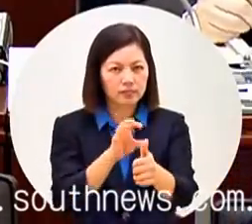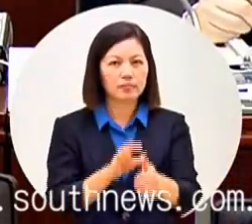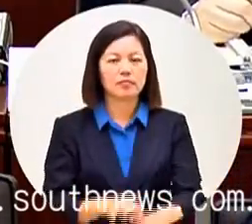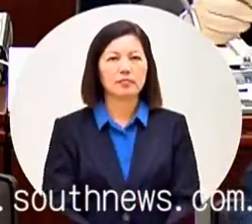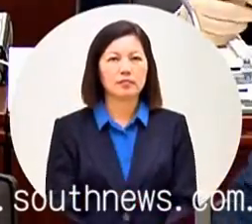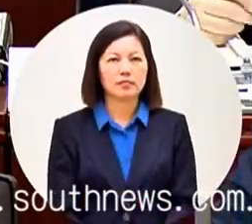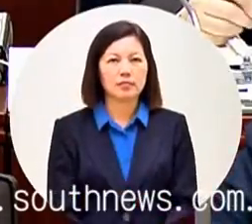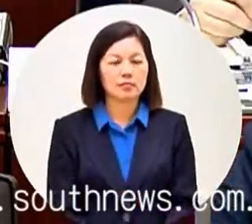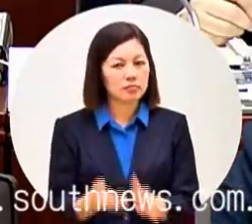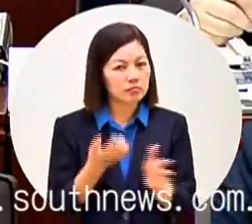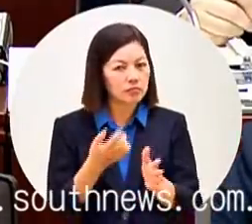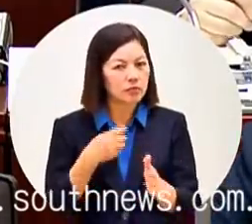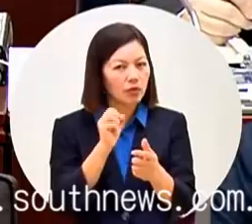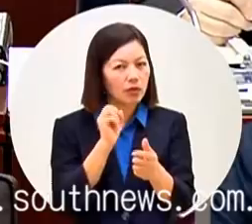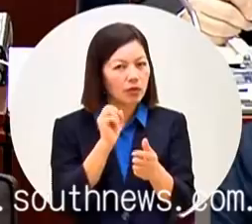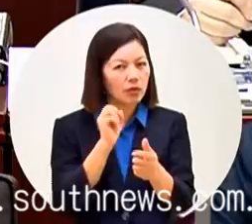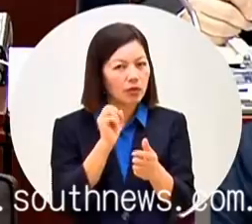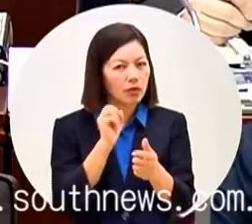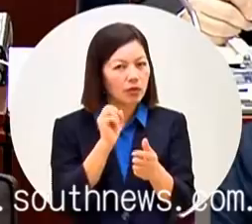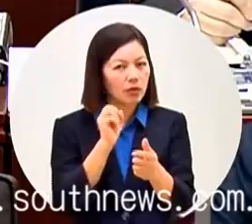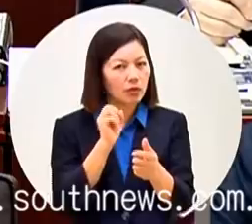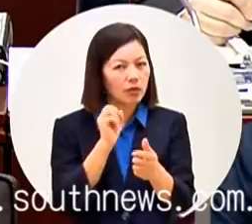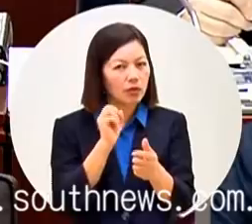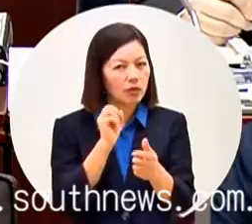前不久讲过，战争没有赢家，